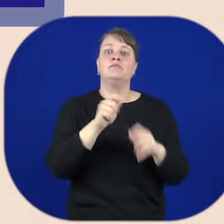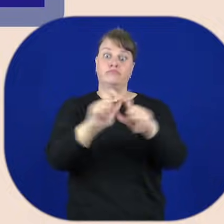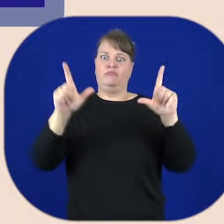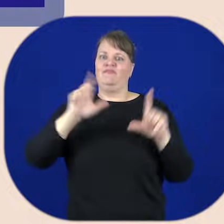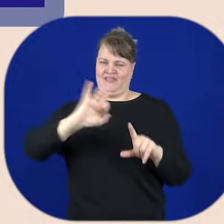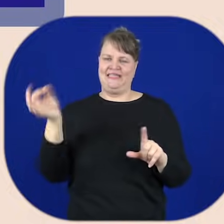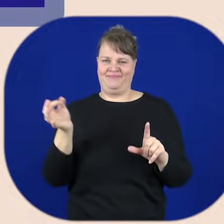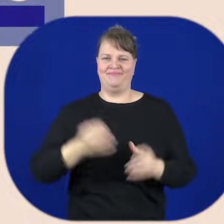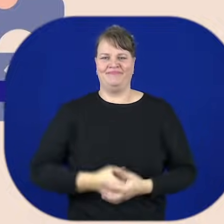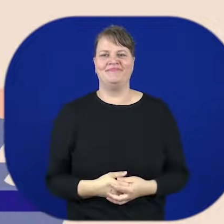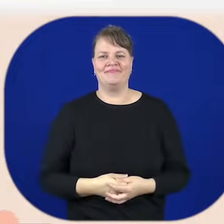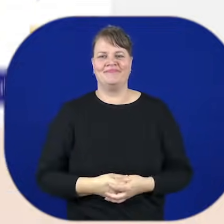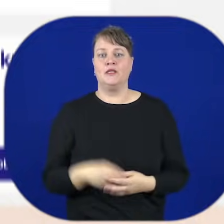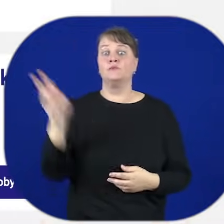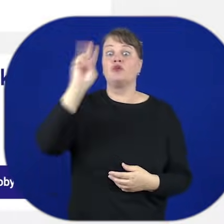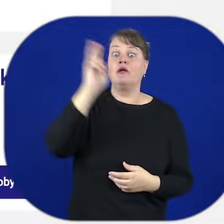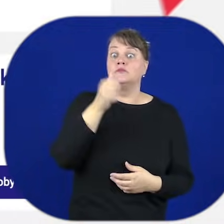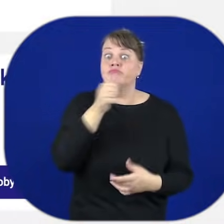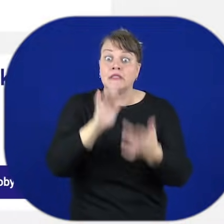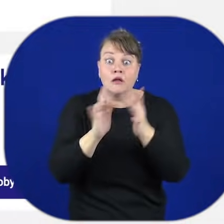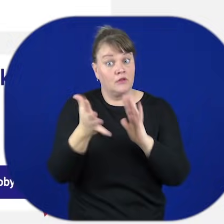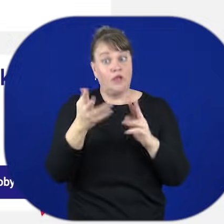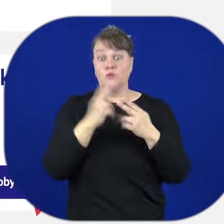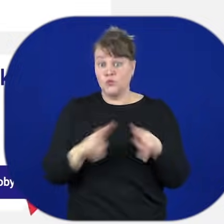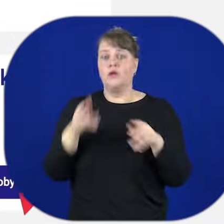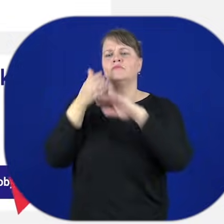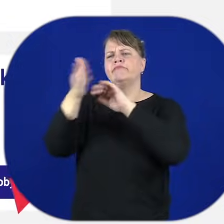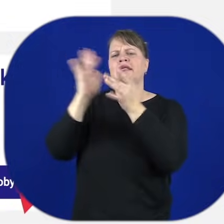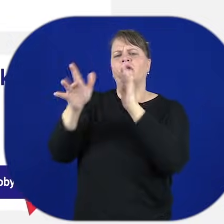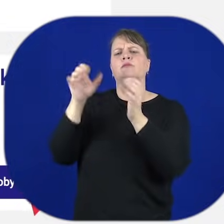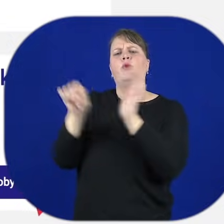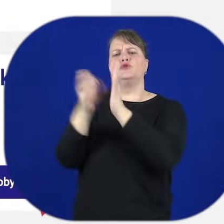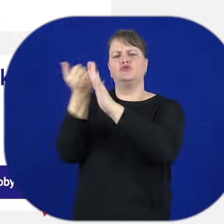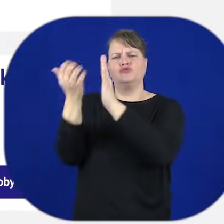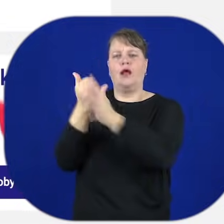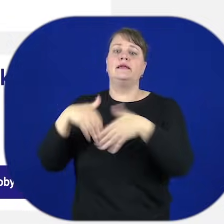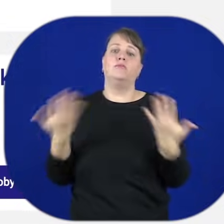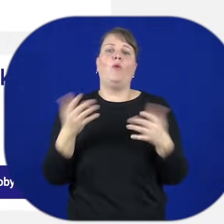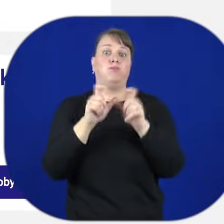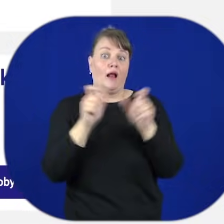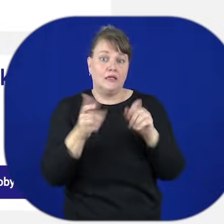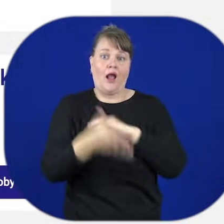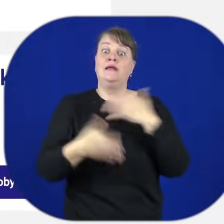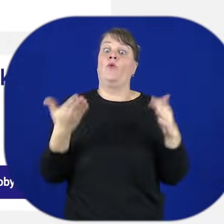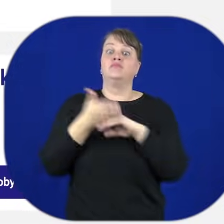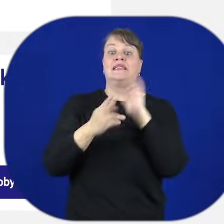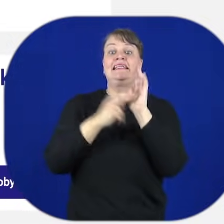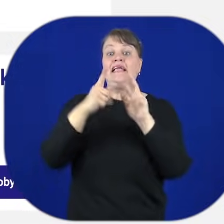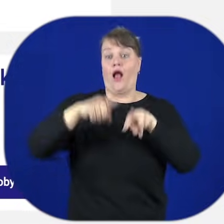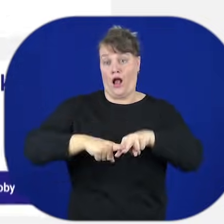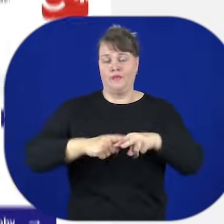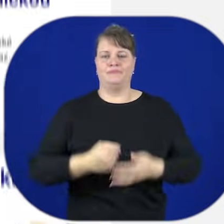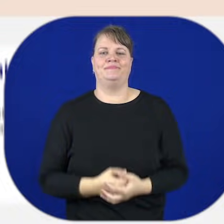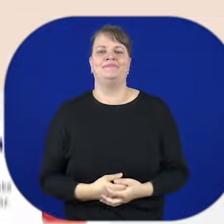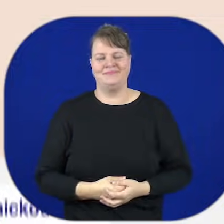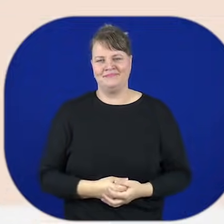vydaného cizincům. Přihlásit se můžete také pomocí datové schránky fyzické osoby nebo přes svou bankovní nebo elektronickou identitu NIA.